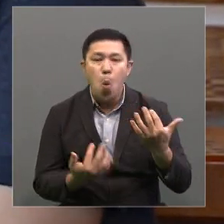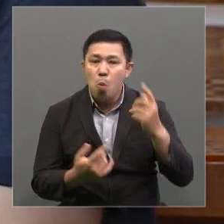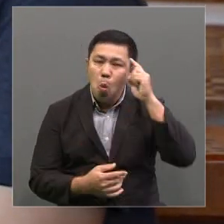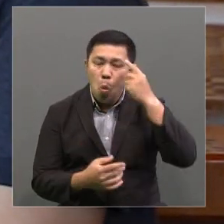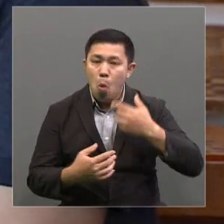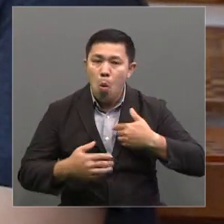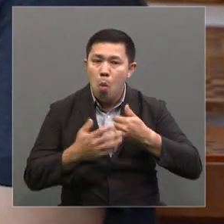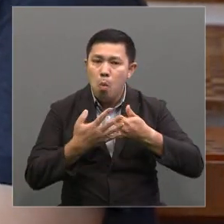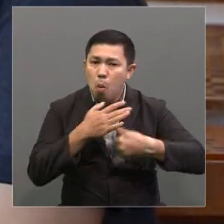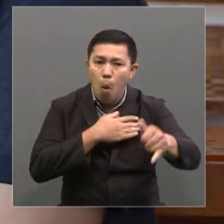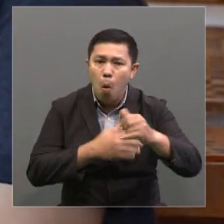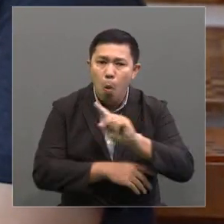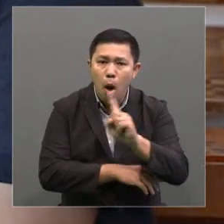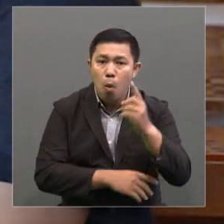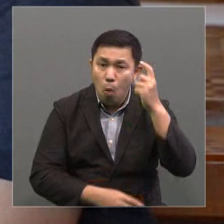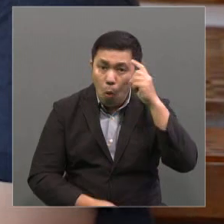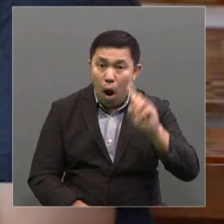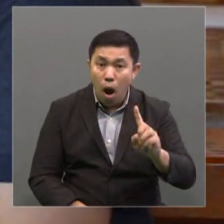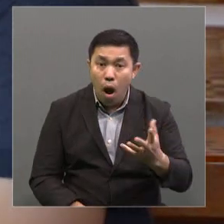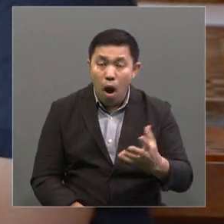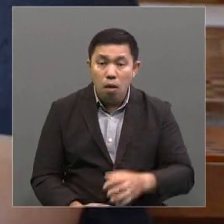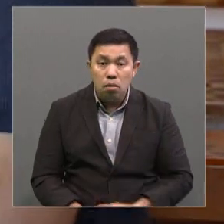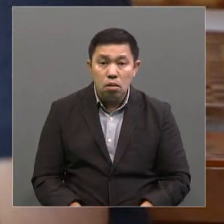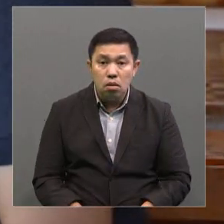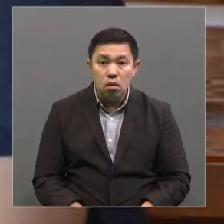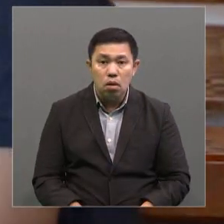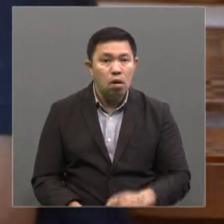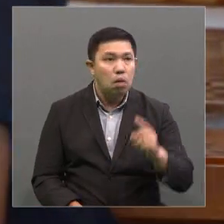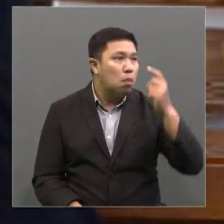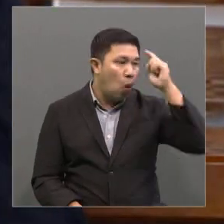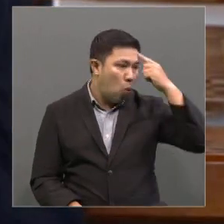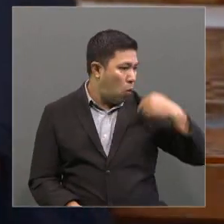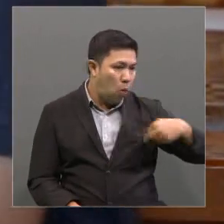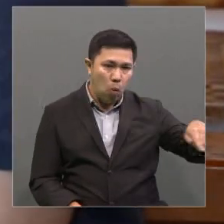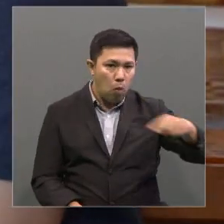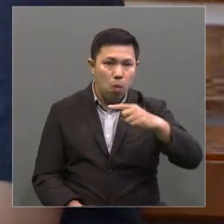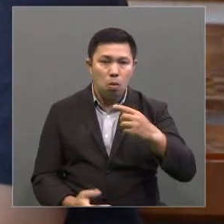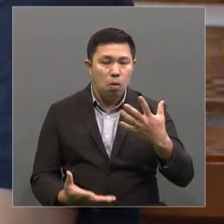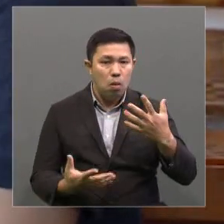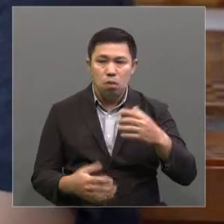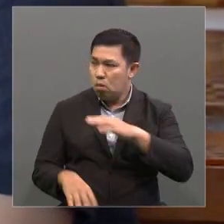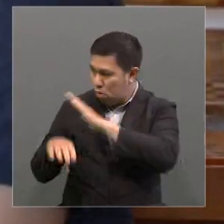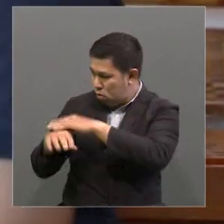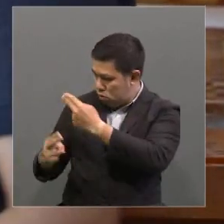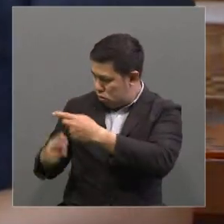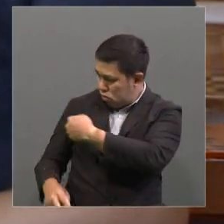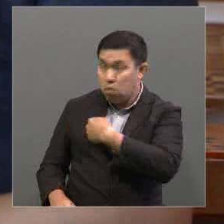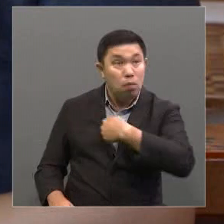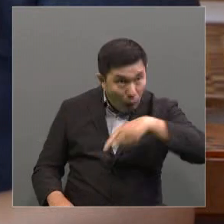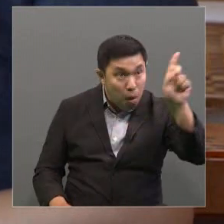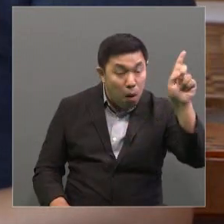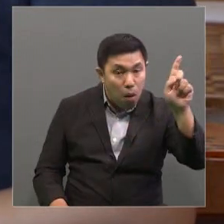รู้ได้ไงว่าเราจะได้ออกมานั้นนะครับก็ไม่มีใครรู้หรอกค่ะไม่มีใครรู้ใครู้อยู่ดีๆเก็ไม่เรียกเอามัน